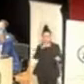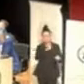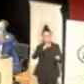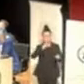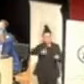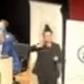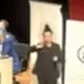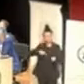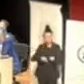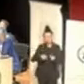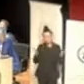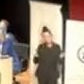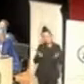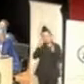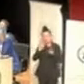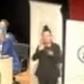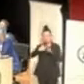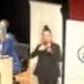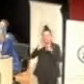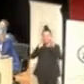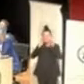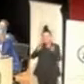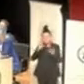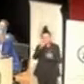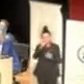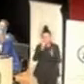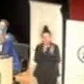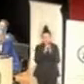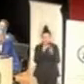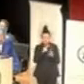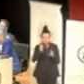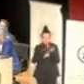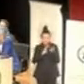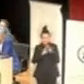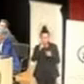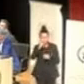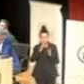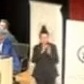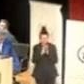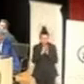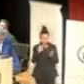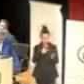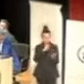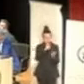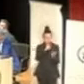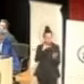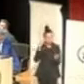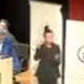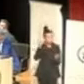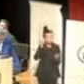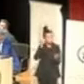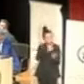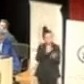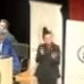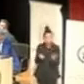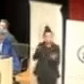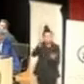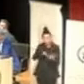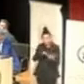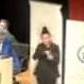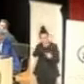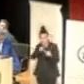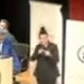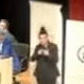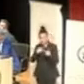şöyle anlatayım size. Bir kitabı bir üyemiz dinlemişse ikinci kez bu kitabı dinlemek istediğinde tekrar bir oy yoktur. Dolayısıyla